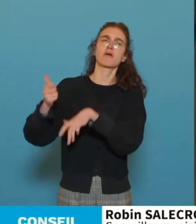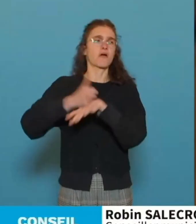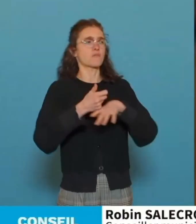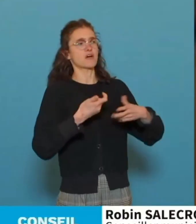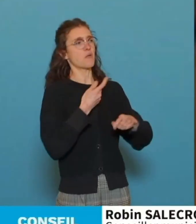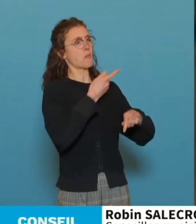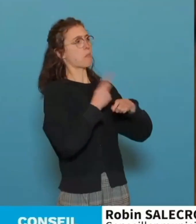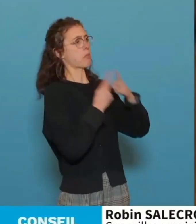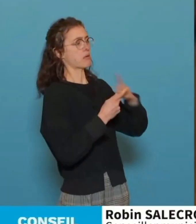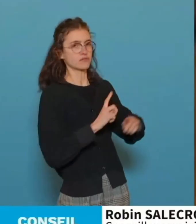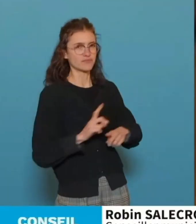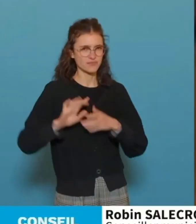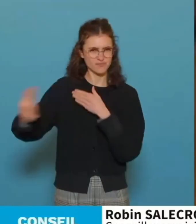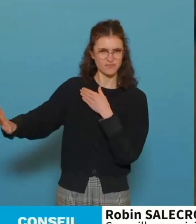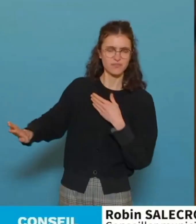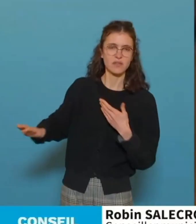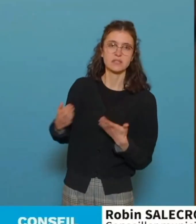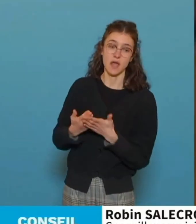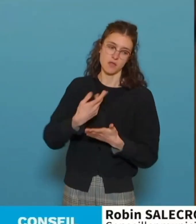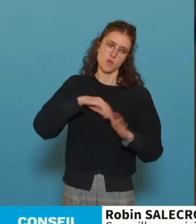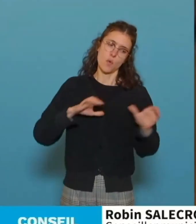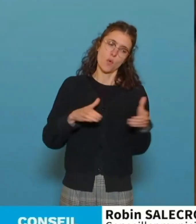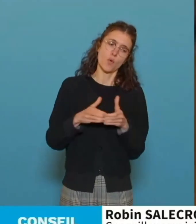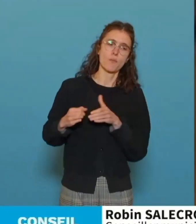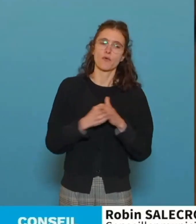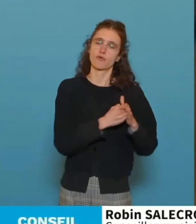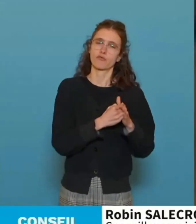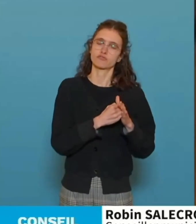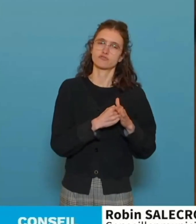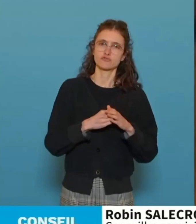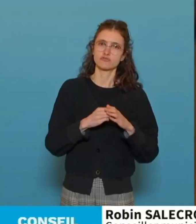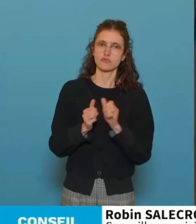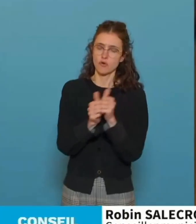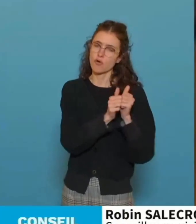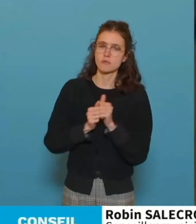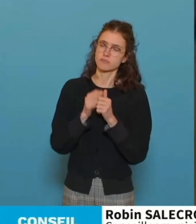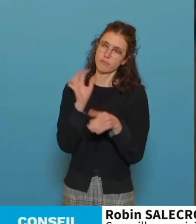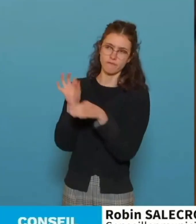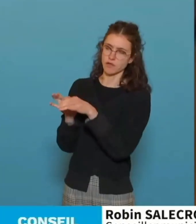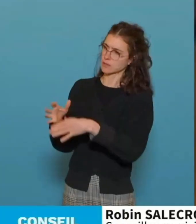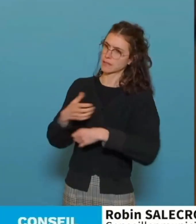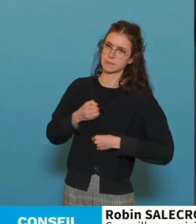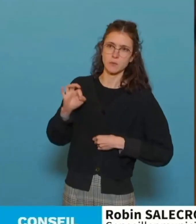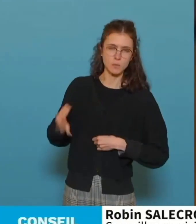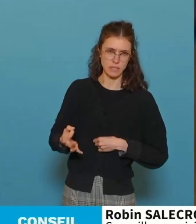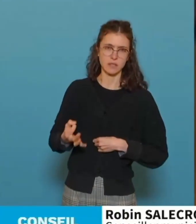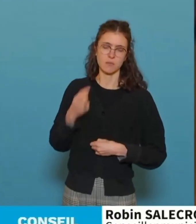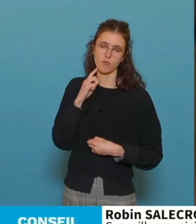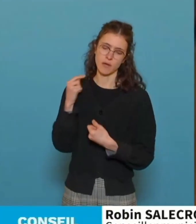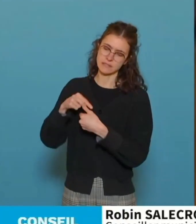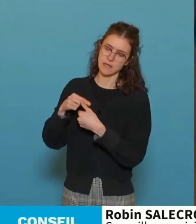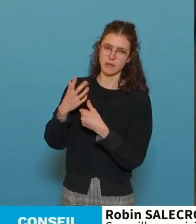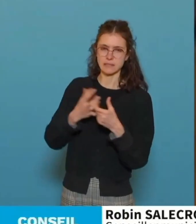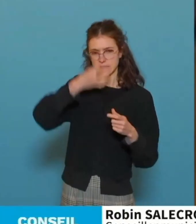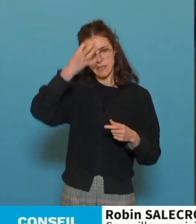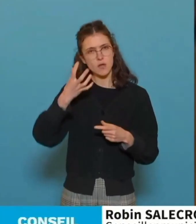votera cette délibération, parce qu'à travers ces noms, c'est une certaine idée de la justice, de l'égalité et de la dignité humaine et de la lutte contre toutes les